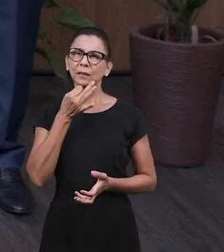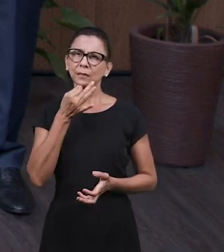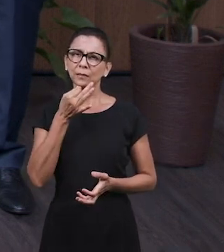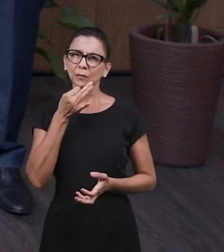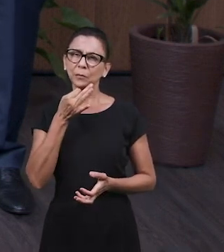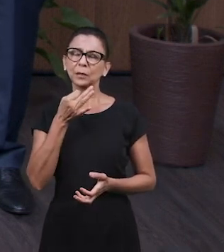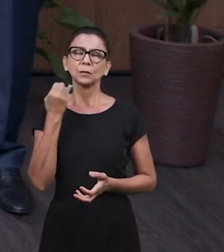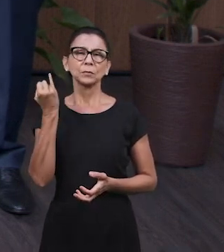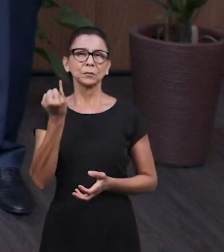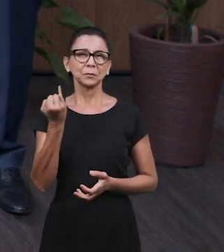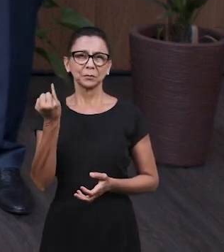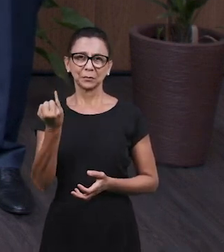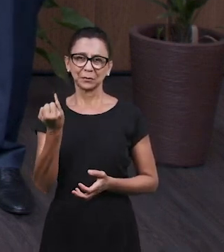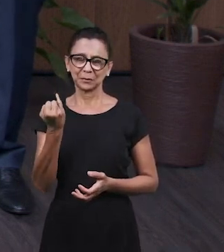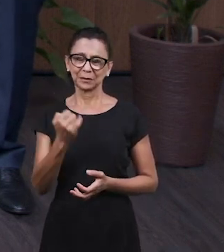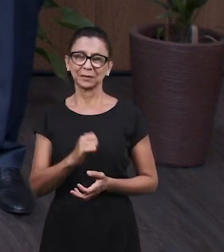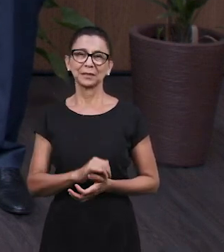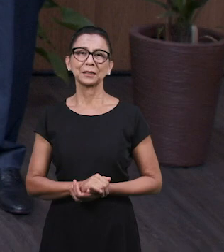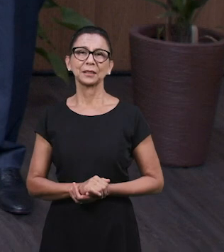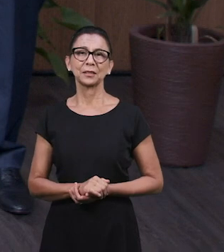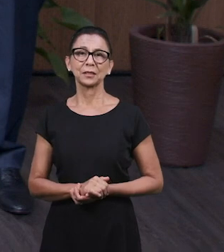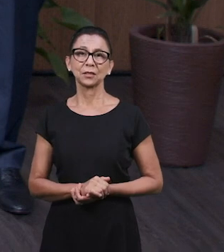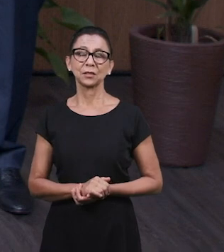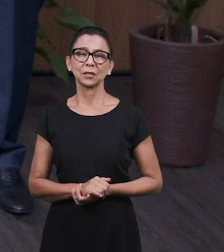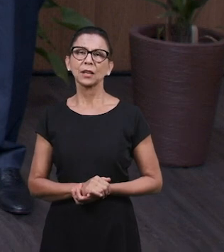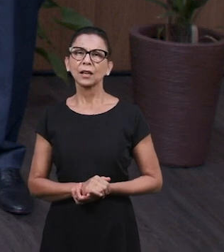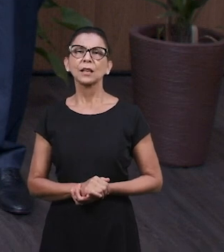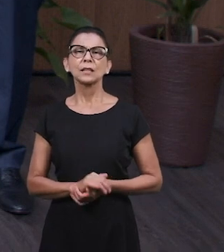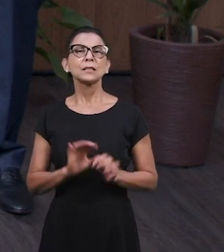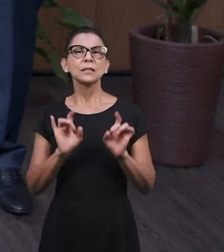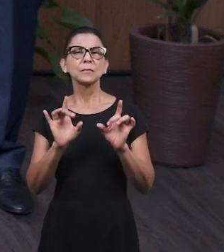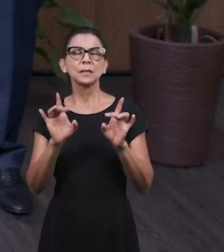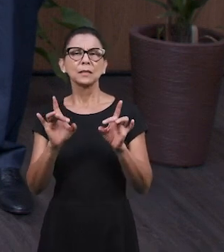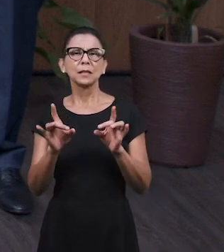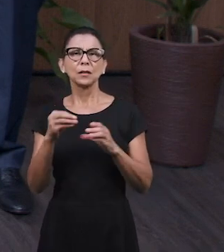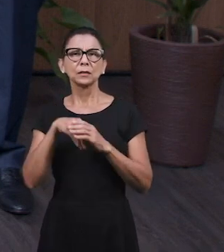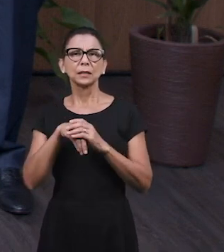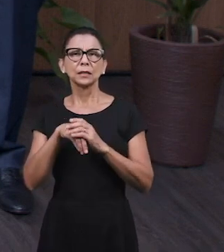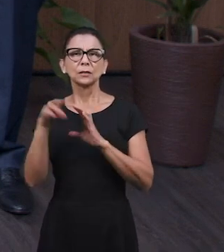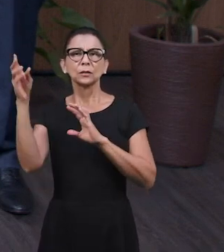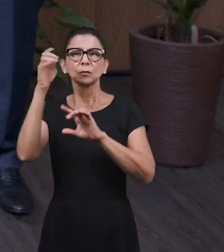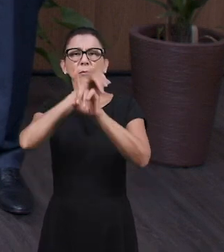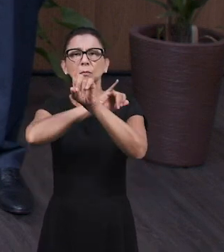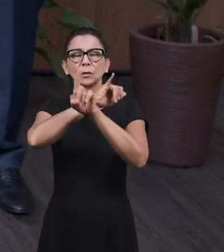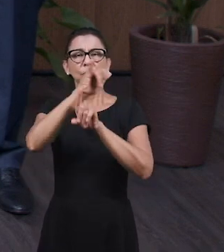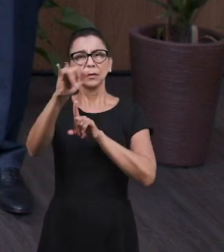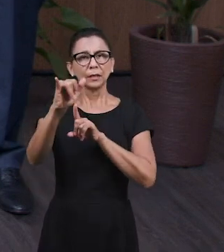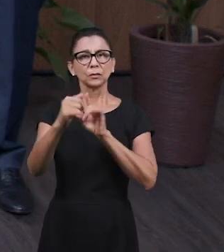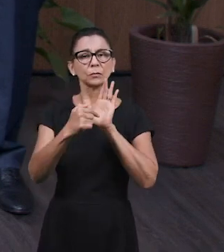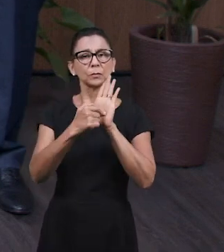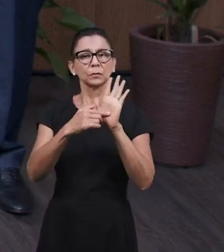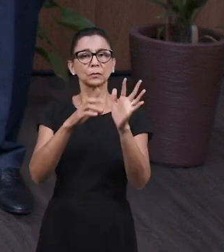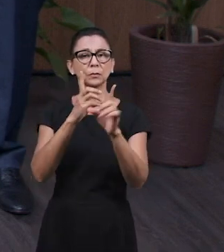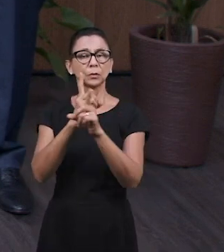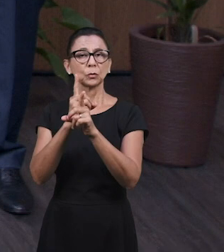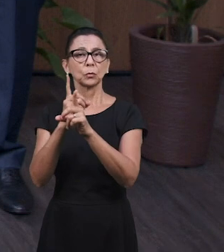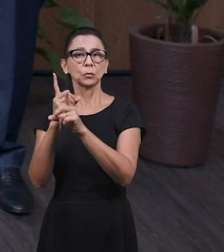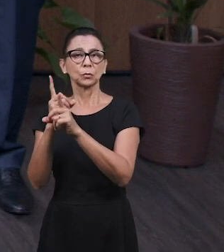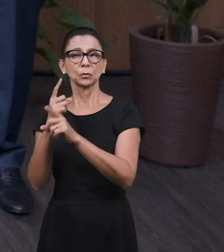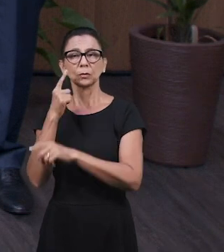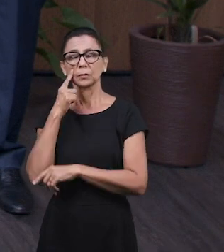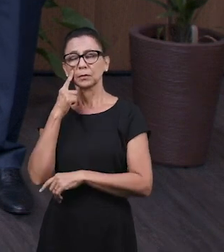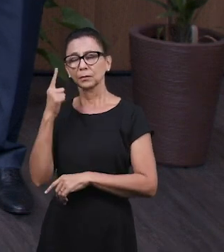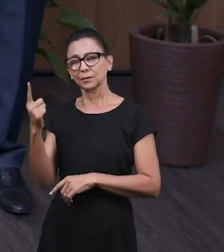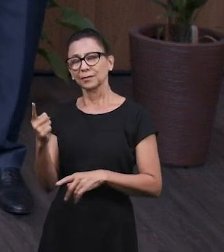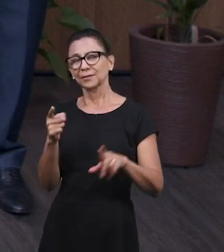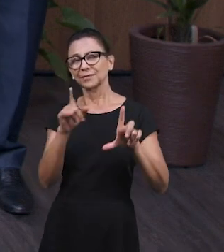sujet, et spécialement dans ce qui touche les aspects prophétiques de cette rencontre. Comme vous voyez, il y